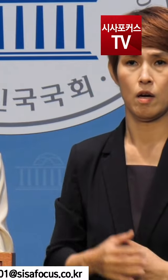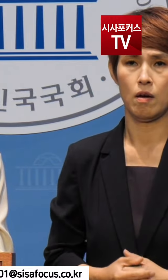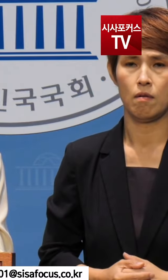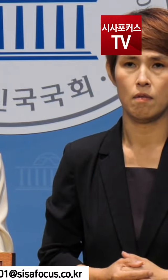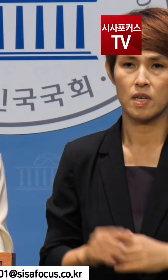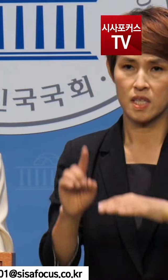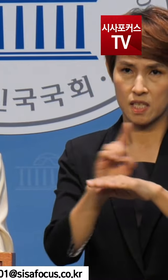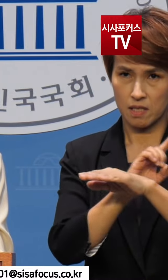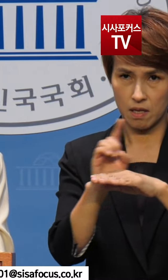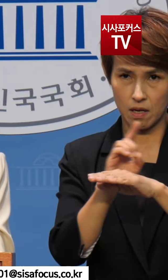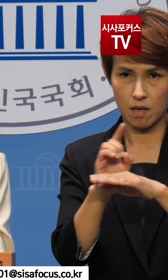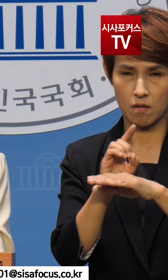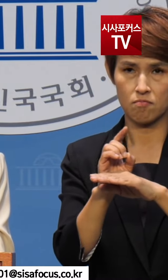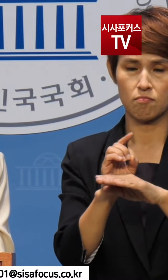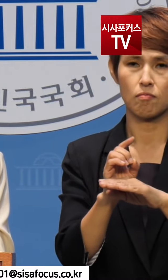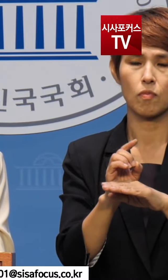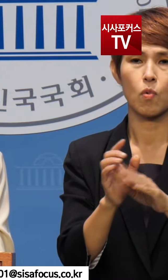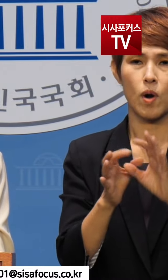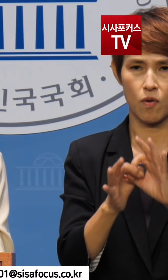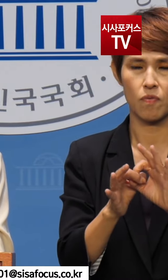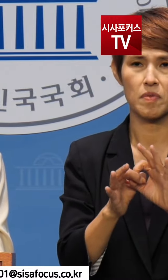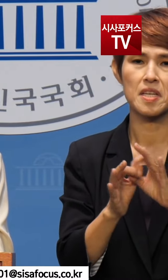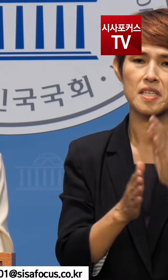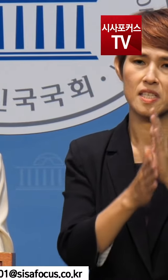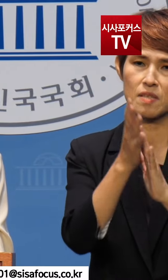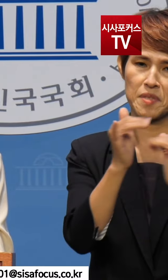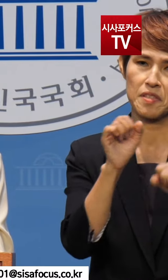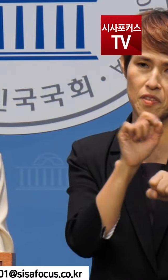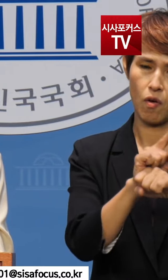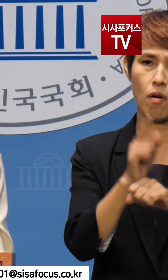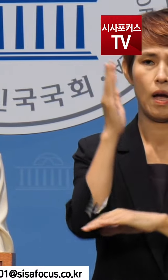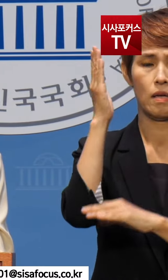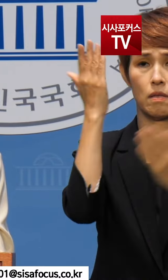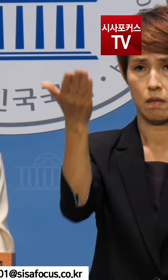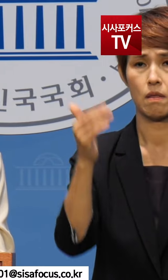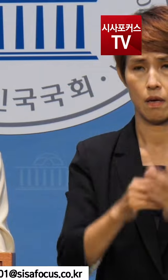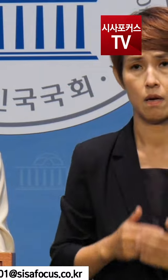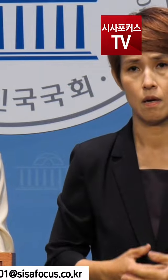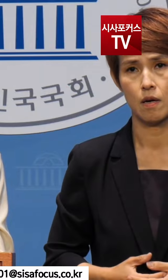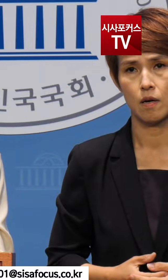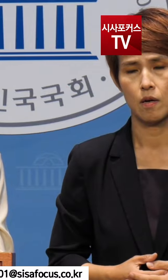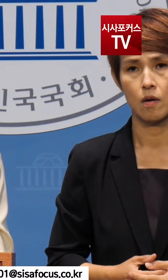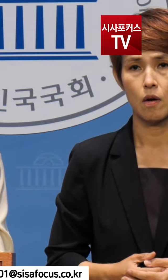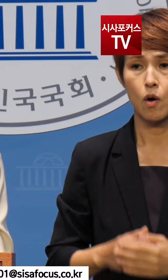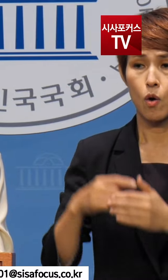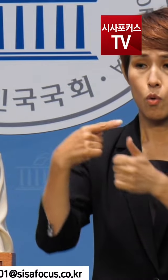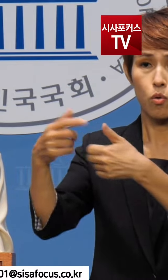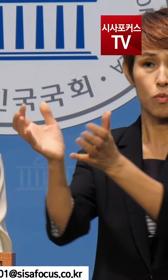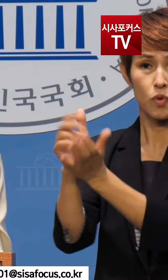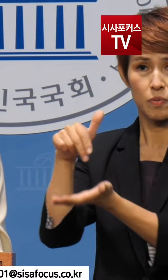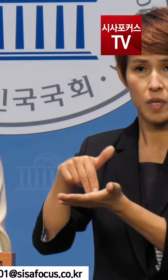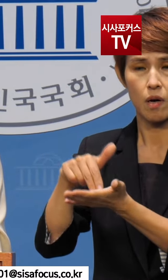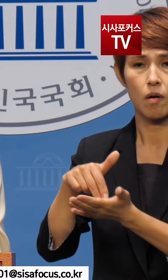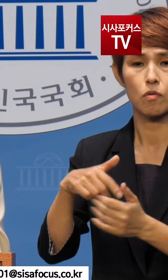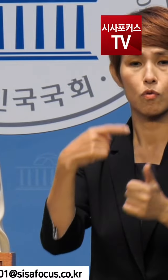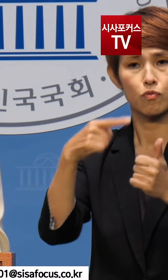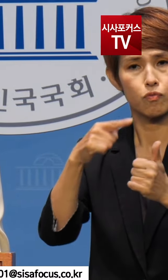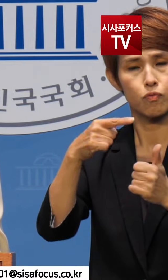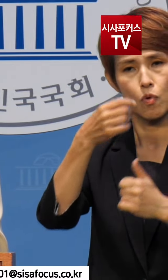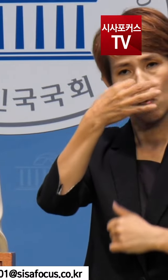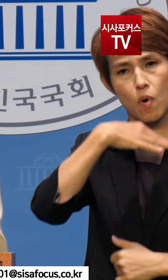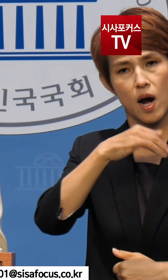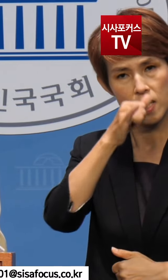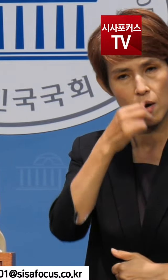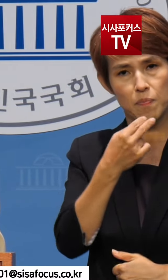디지털 리터러시와 디지털 시민성을 강조했습니다. 하지만 교육부가 나서서 수업 효과성 검증에 대한